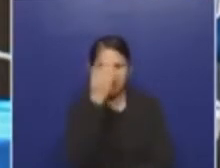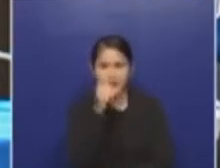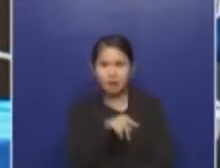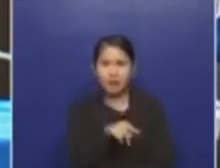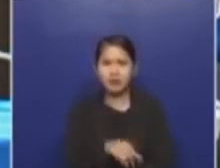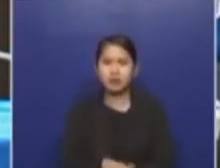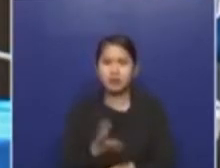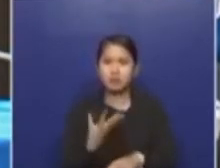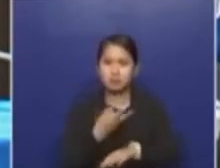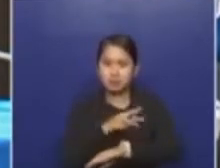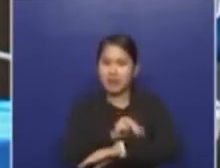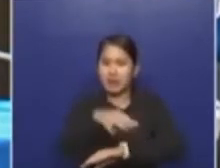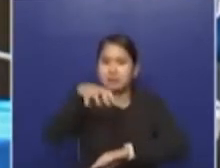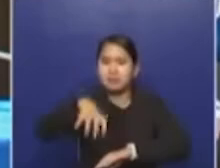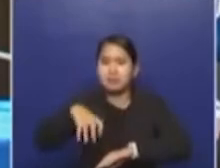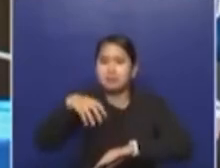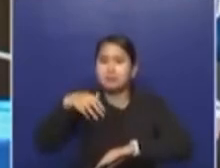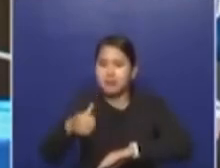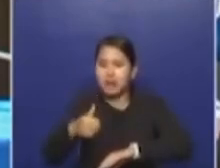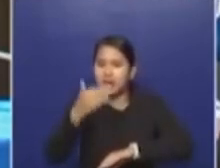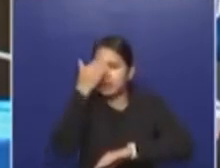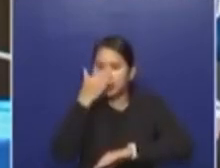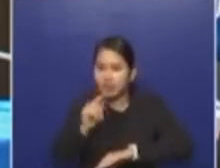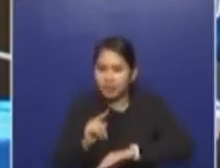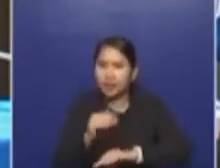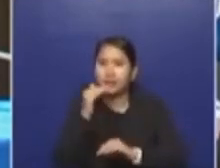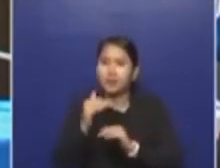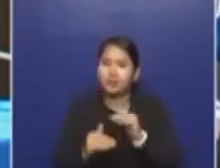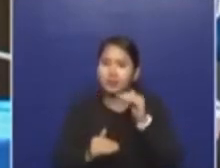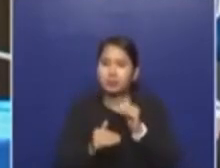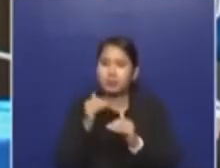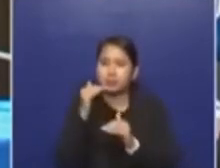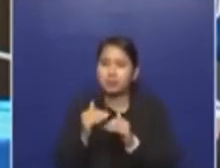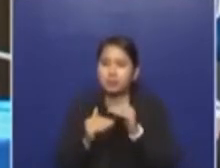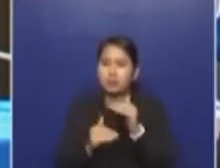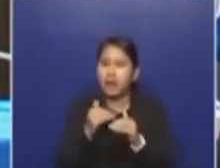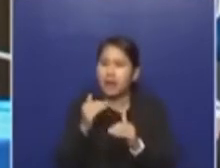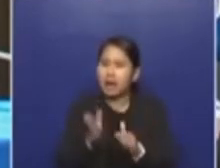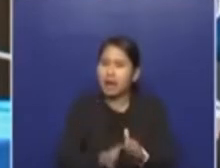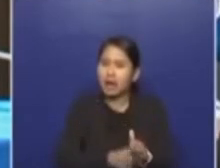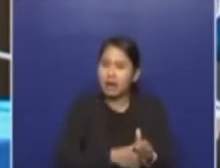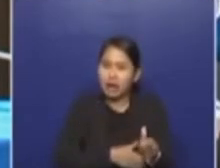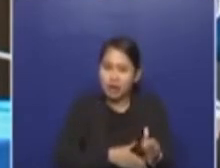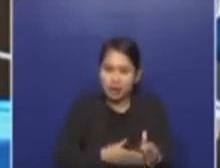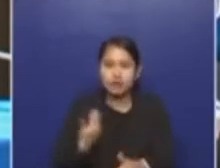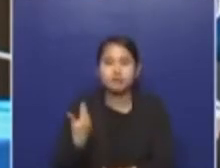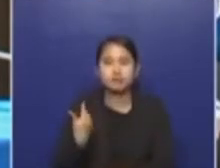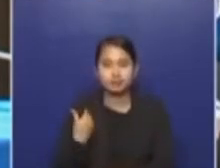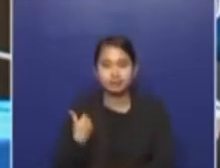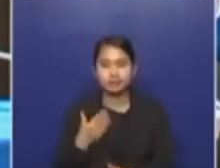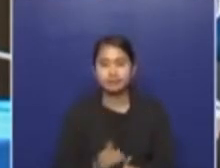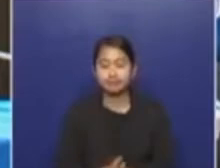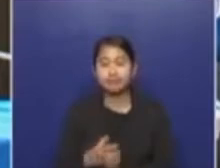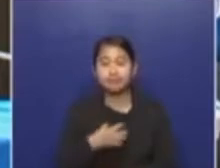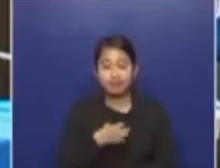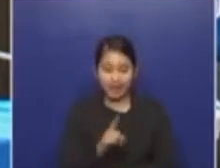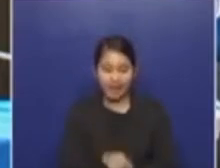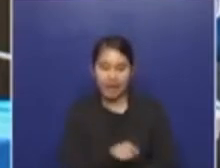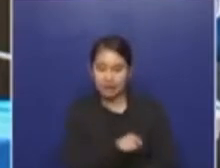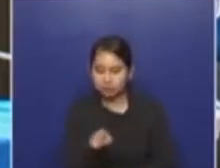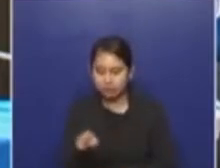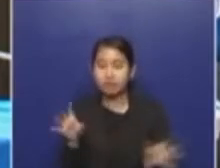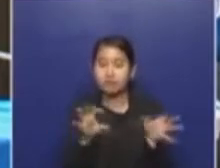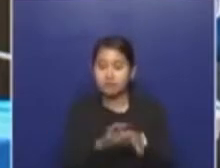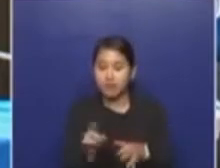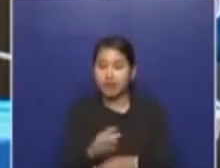เมืองมหาสารคามจึงมีการพัฒนาคลองอย่างล่าช้ามากนะครับอยากจะให้หน่วยงานที่เกี่ยวข้องไม่ว่